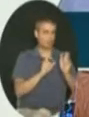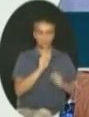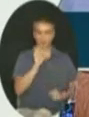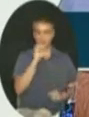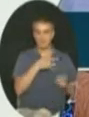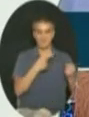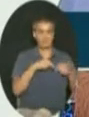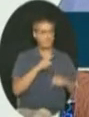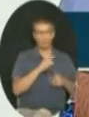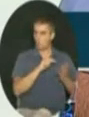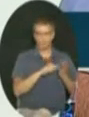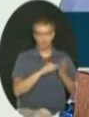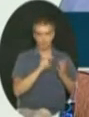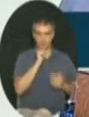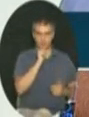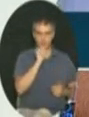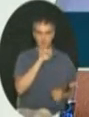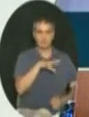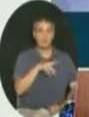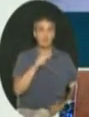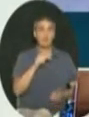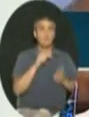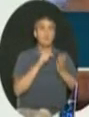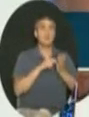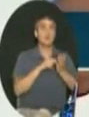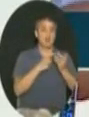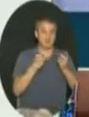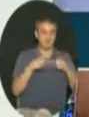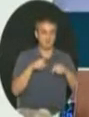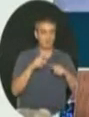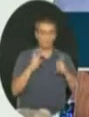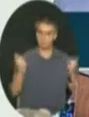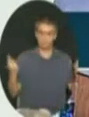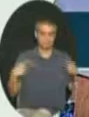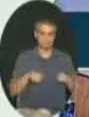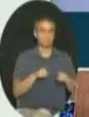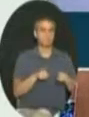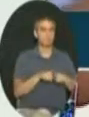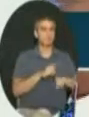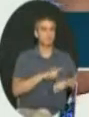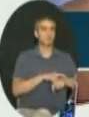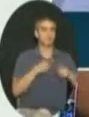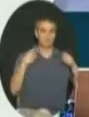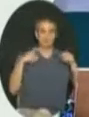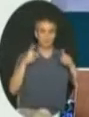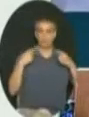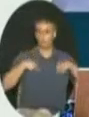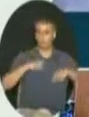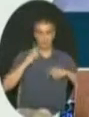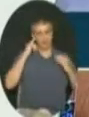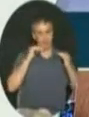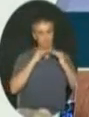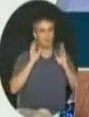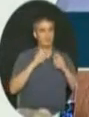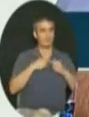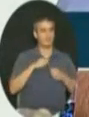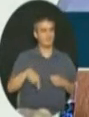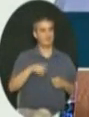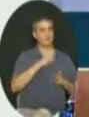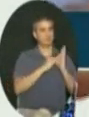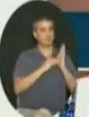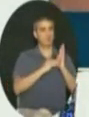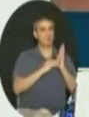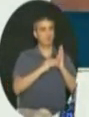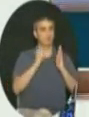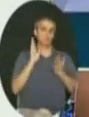לא באים לוועדות, זה לא בגלל שהם לא רוצים לבוא, זה בגלל שהוועדות כולם מתכנסות באותו זמן, היורים לא מתאמים אף חק